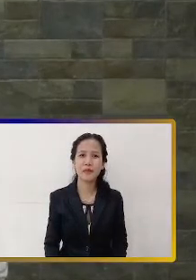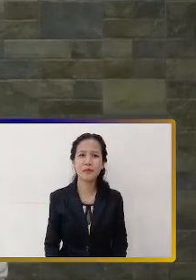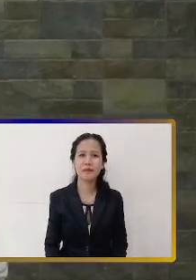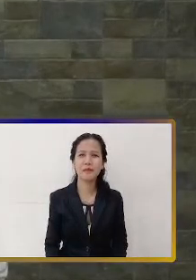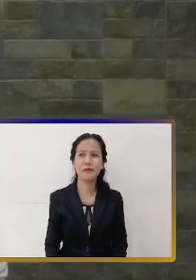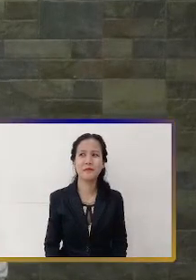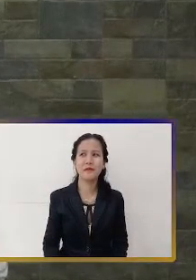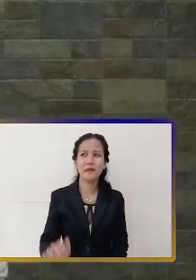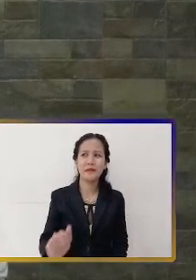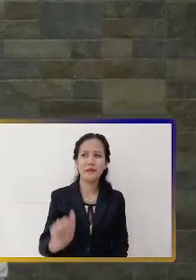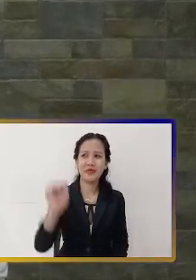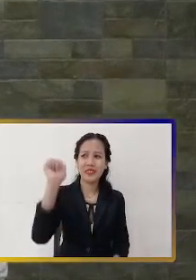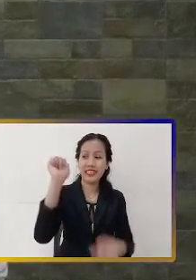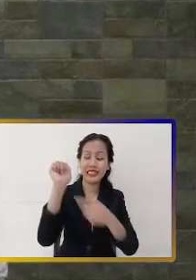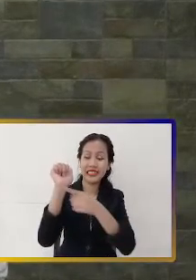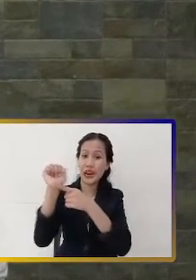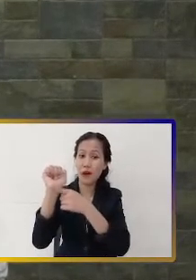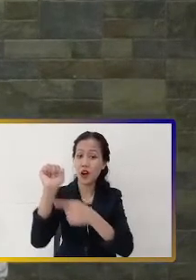you know, positive.